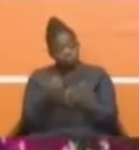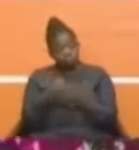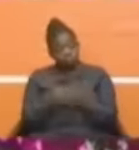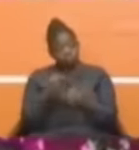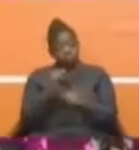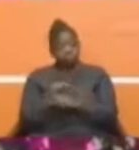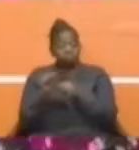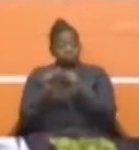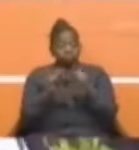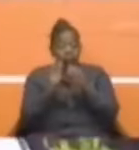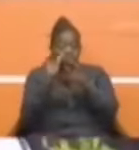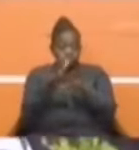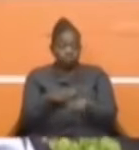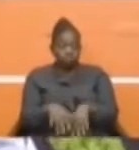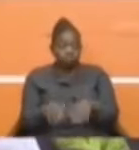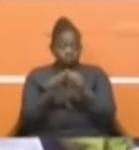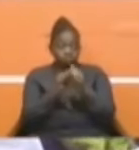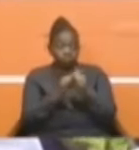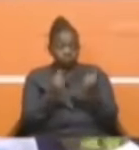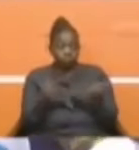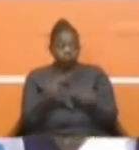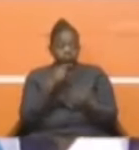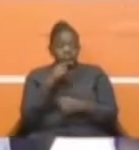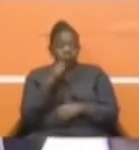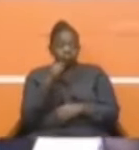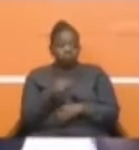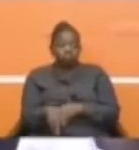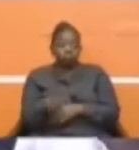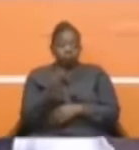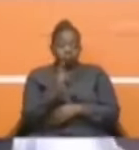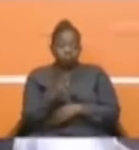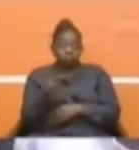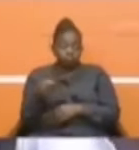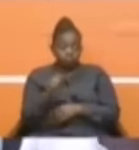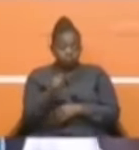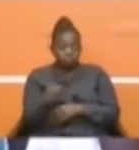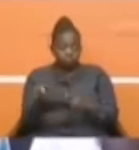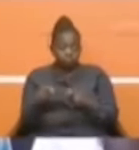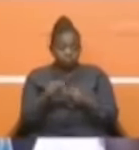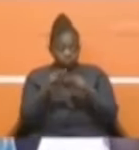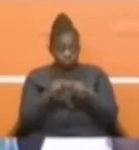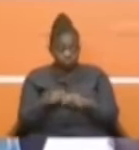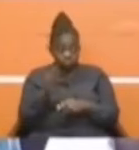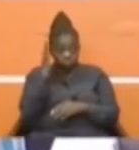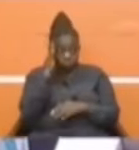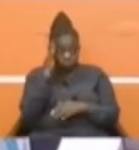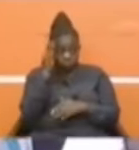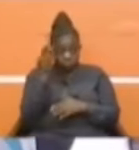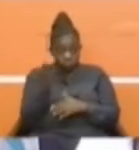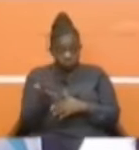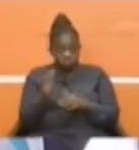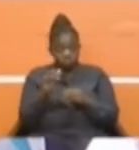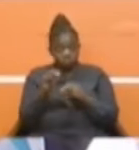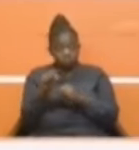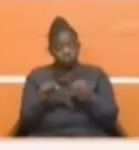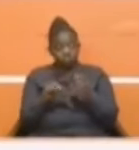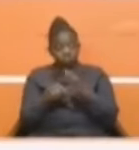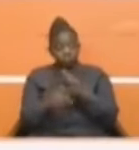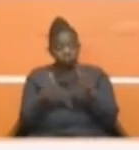bakola bonna balimye bonna sandika basike kitabe bonna kandi awudde mukodomi we addemu atuzibu amanye bwe bakwata ensonga